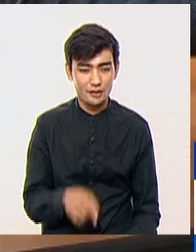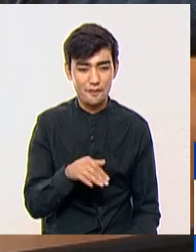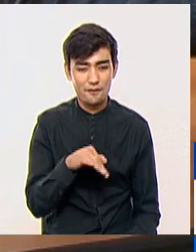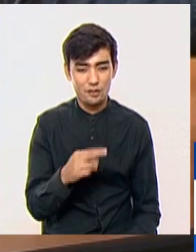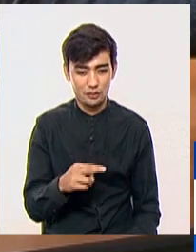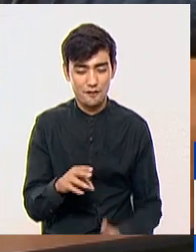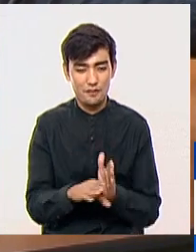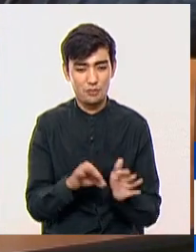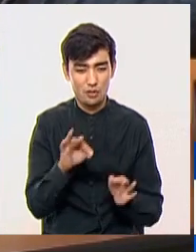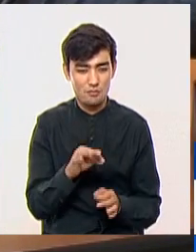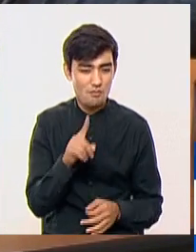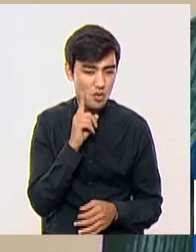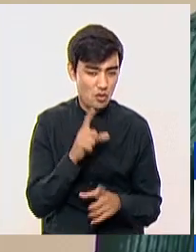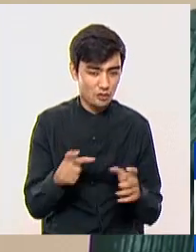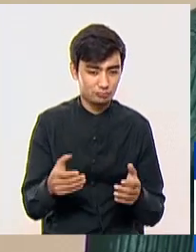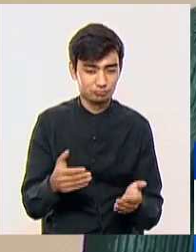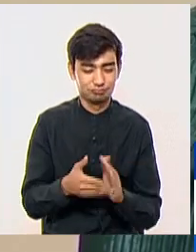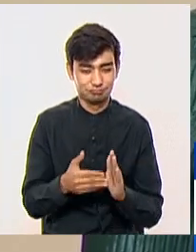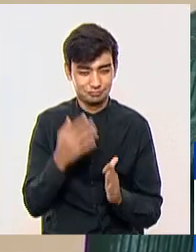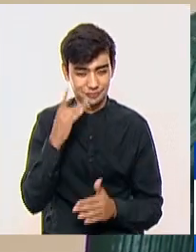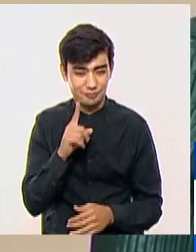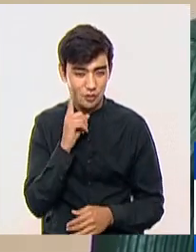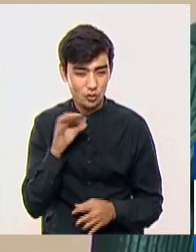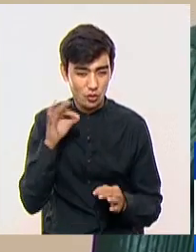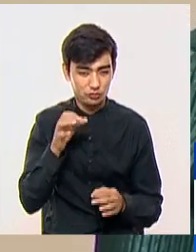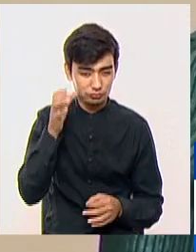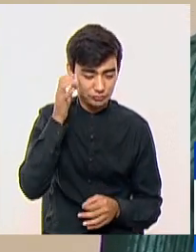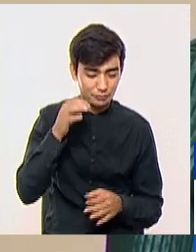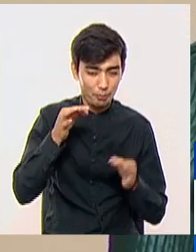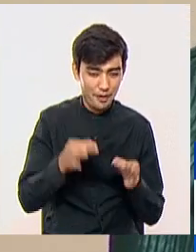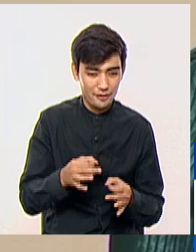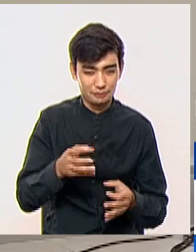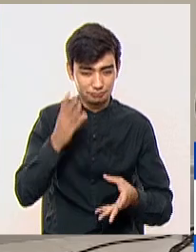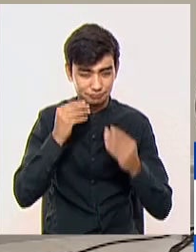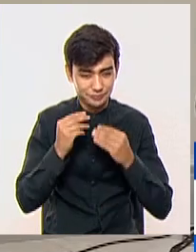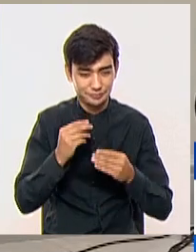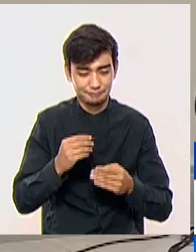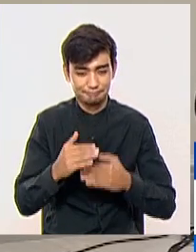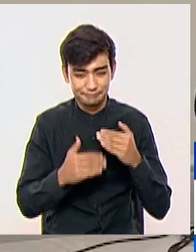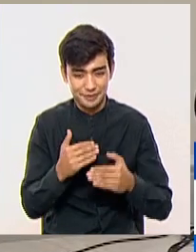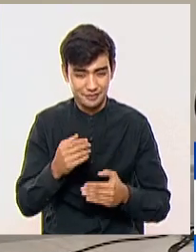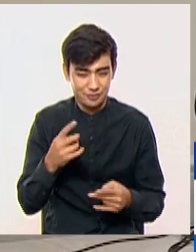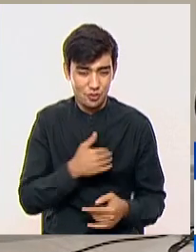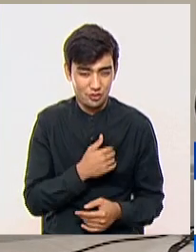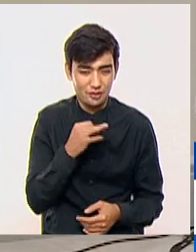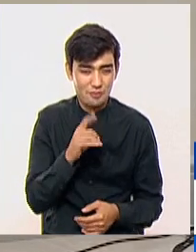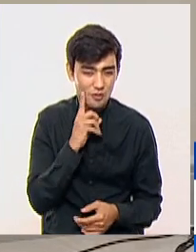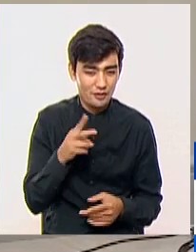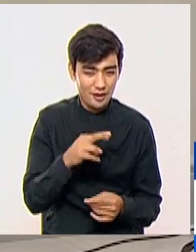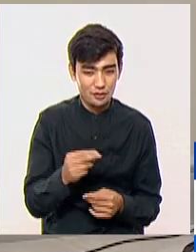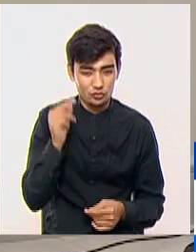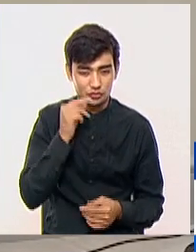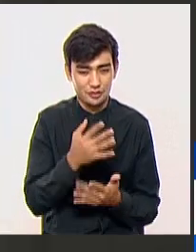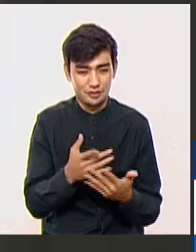сайлау науқанына көбіне жастарды жұмылдырмақ. Ондағы мақсат жастардың саяси санасы мен мәдениетін дамыту. Бұған қоса жастарға сайлау алды дәрістер